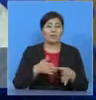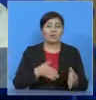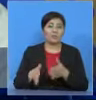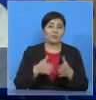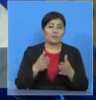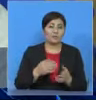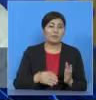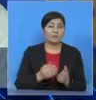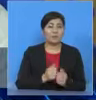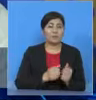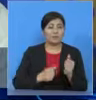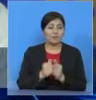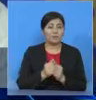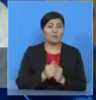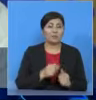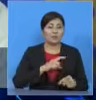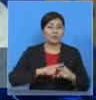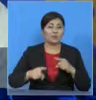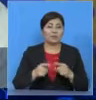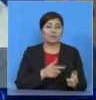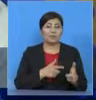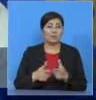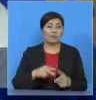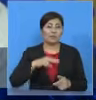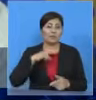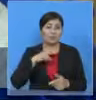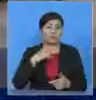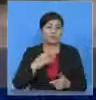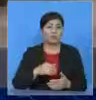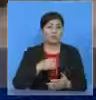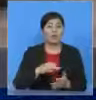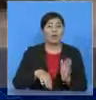в скорости. Нам нужно уделять внимание и подготовке образцовых водителей.